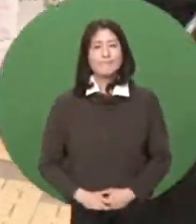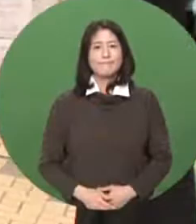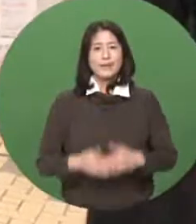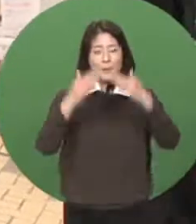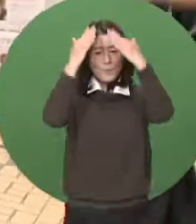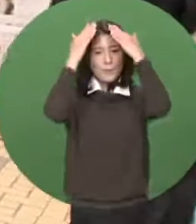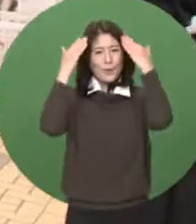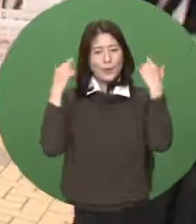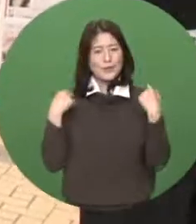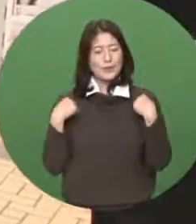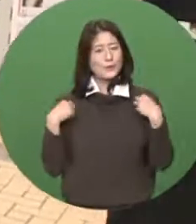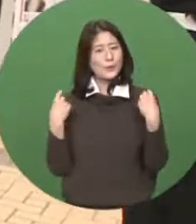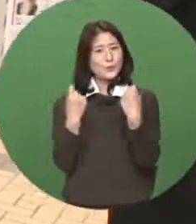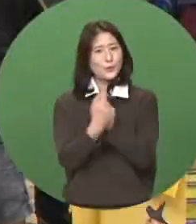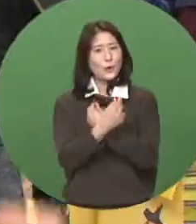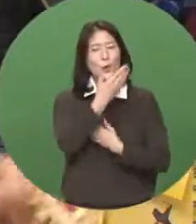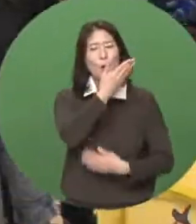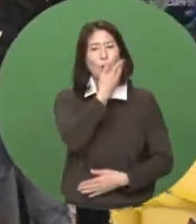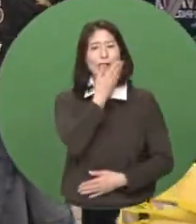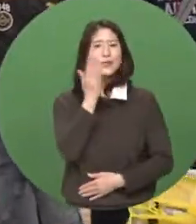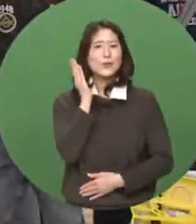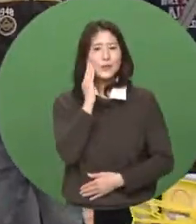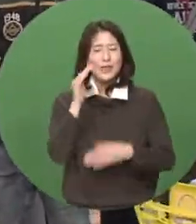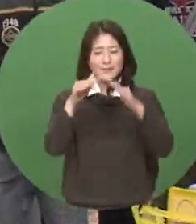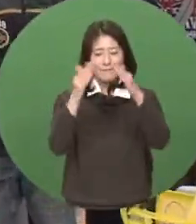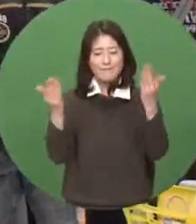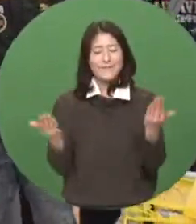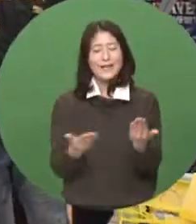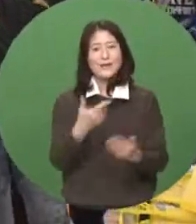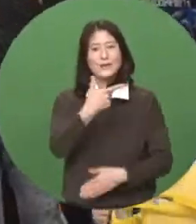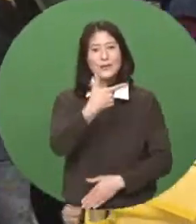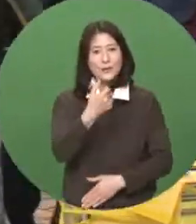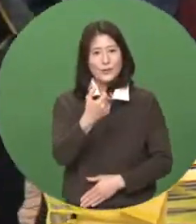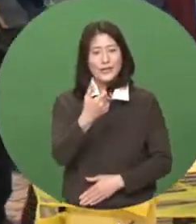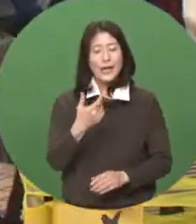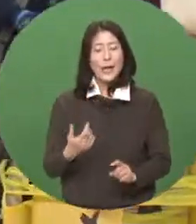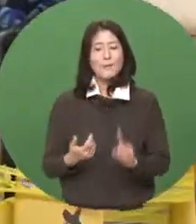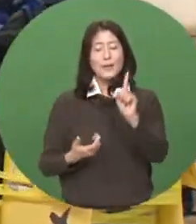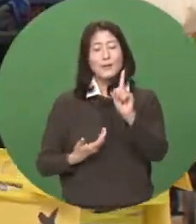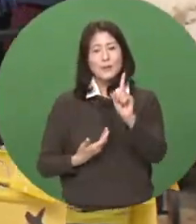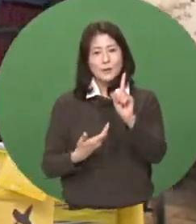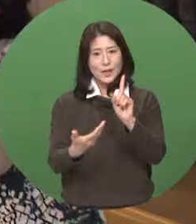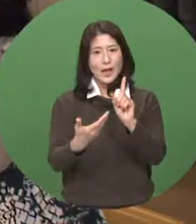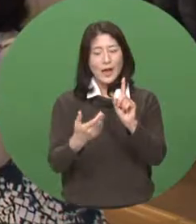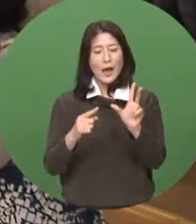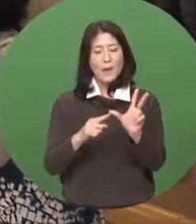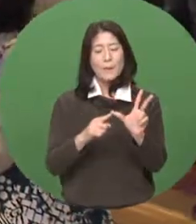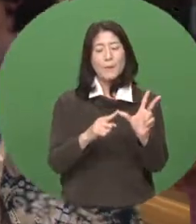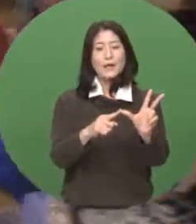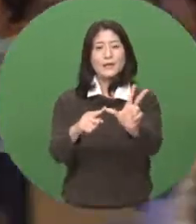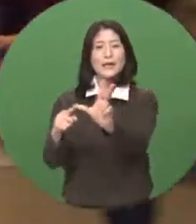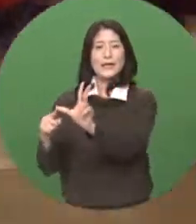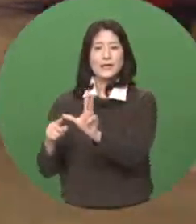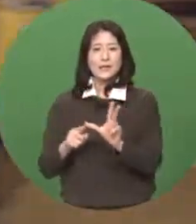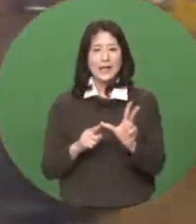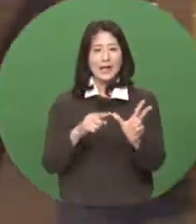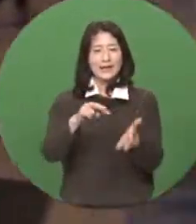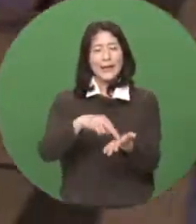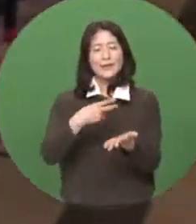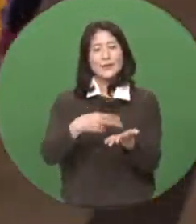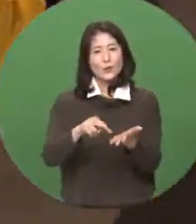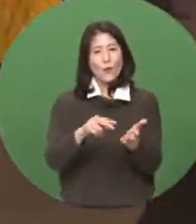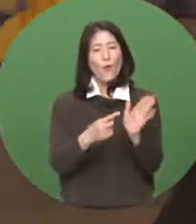ハロウィンの仮装をしたおよそ60人がびっくり通り商店街やベルテラス生駒でダンスを披露しました